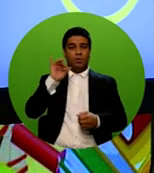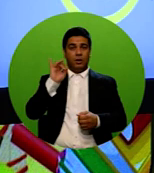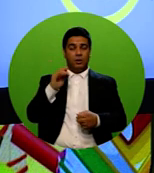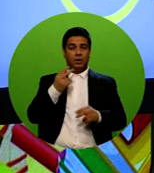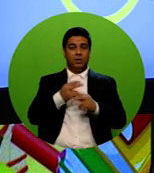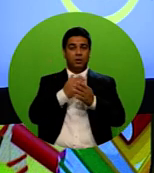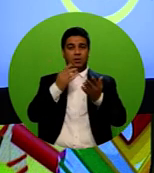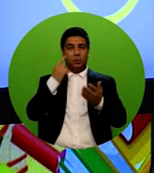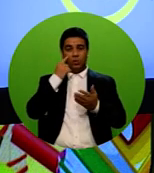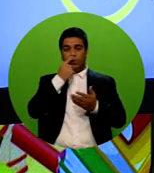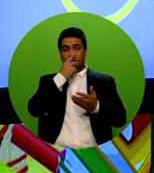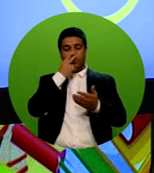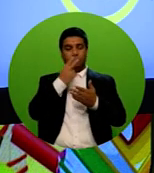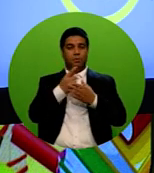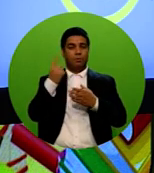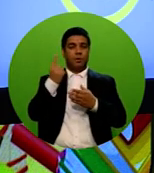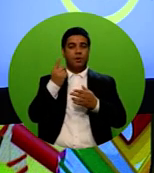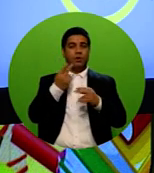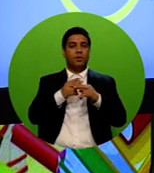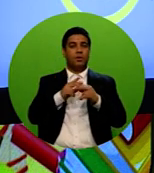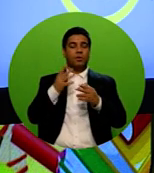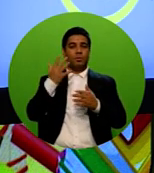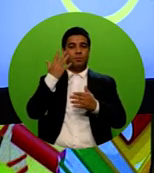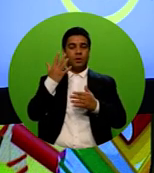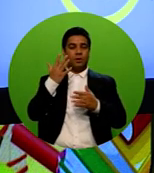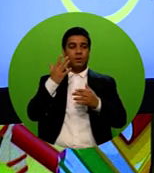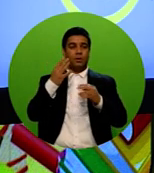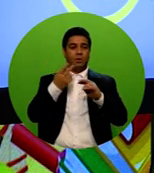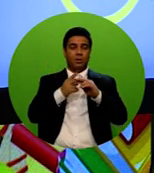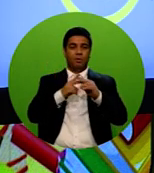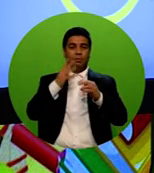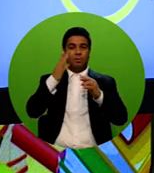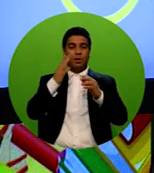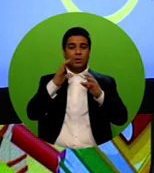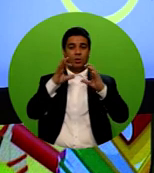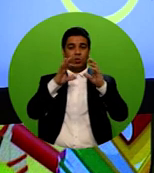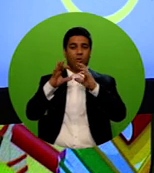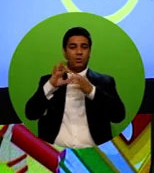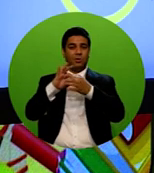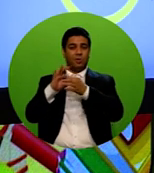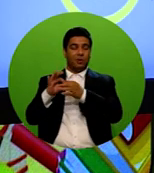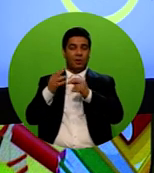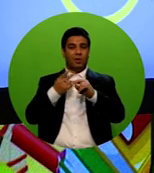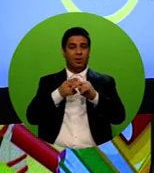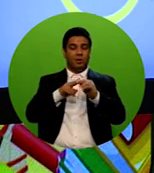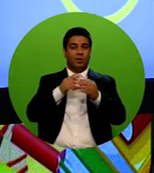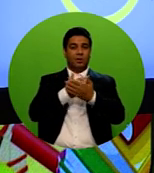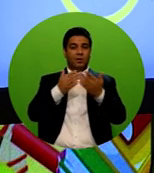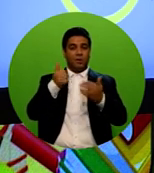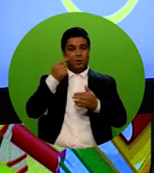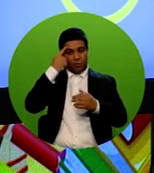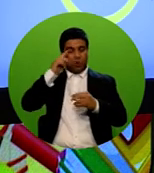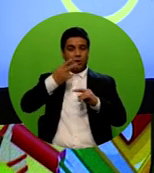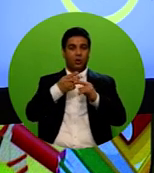siz ko'zingiz oldiga keladigan birinchi emblema 5ta halqa. 5ta halqa siz bilasiz,